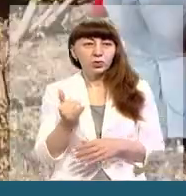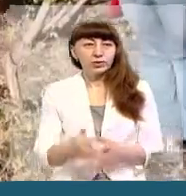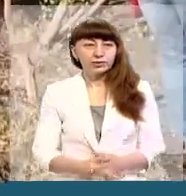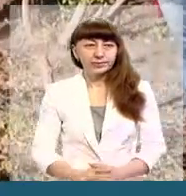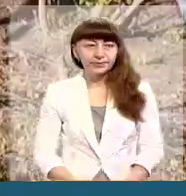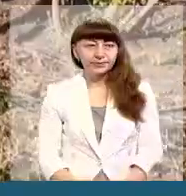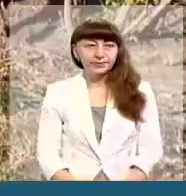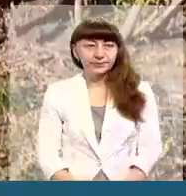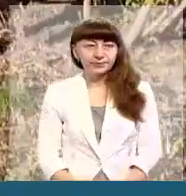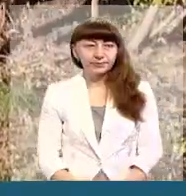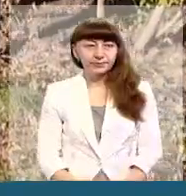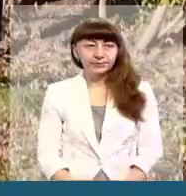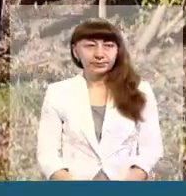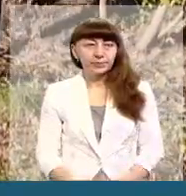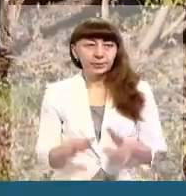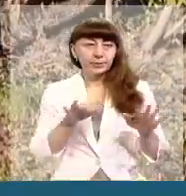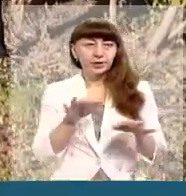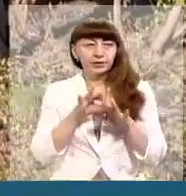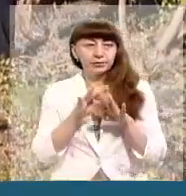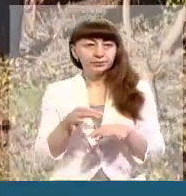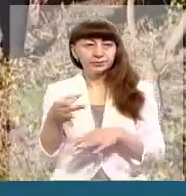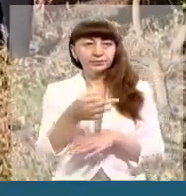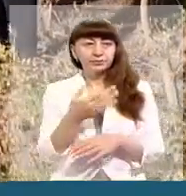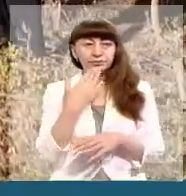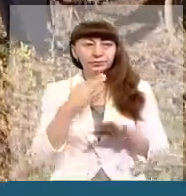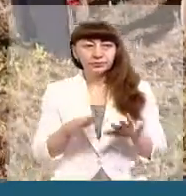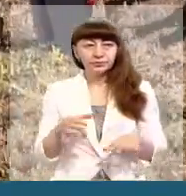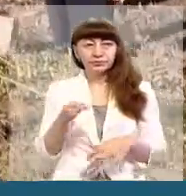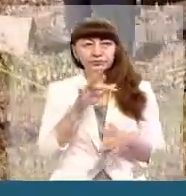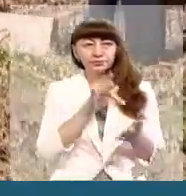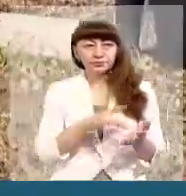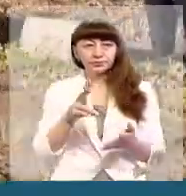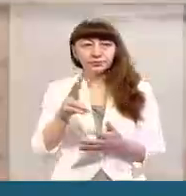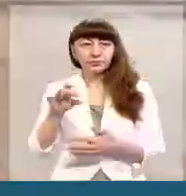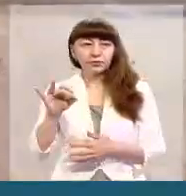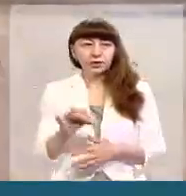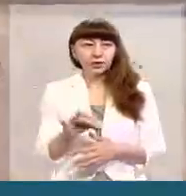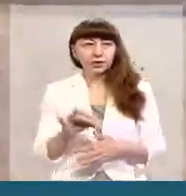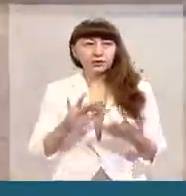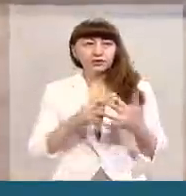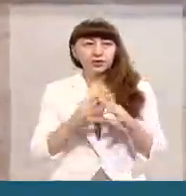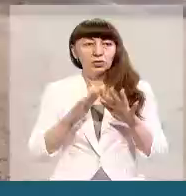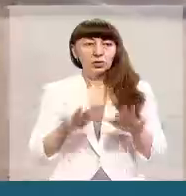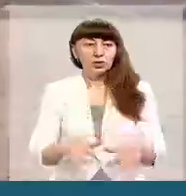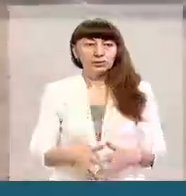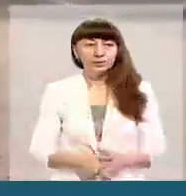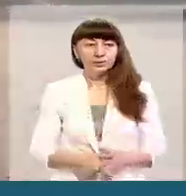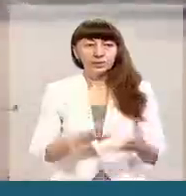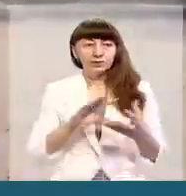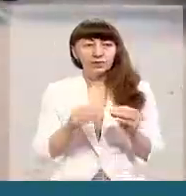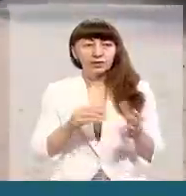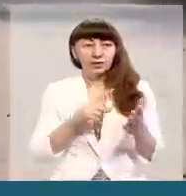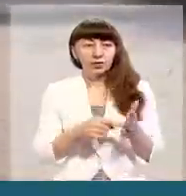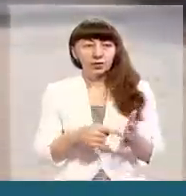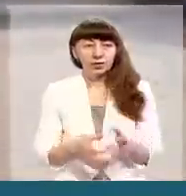боламыз. Акция облыс бойынша белсенді өтіп жатыр. Тек облыс ортағында ғана емес, елді мекендерде де мықтап қолға алынған. Нәтижесінде